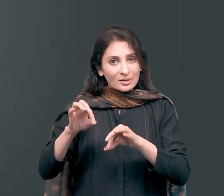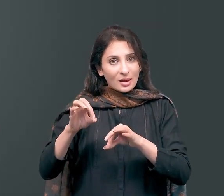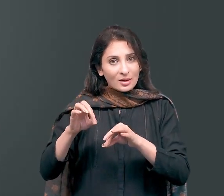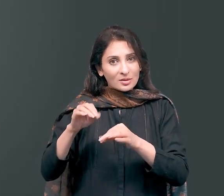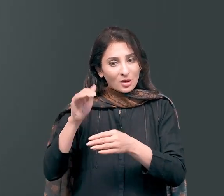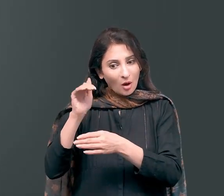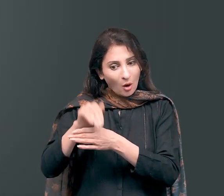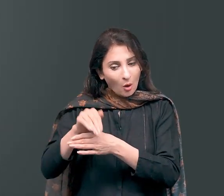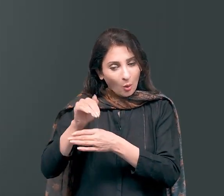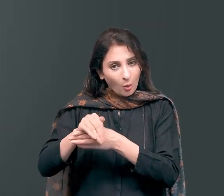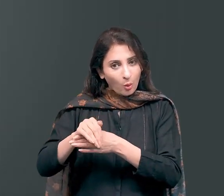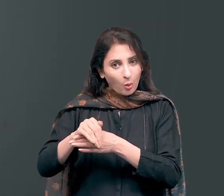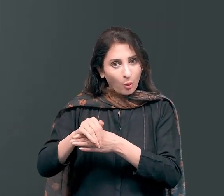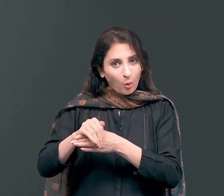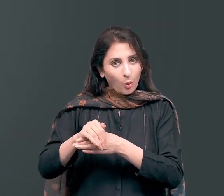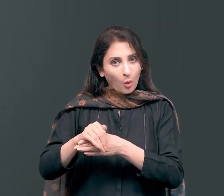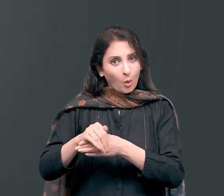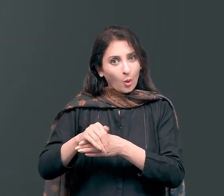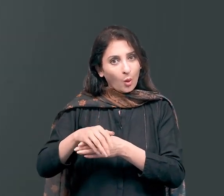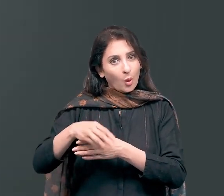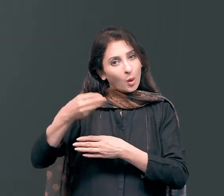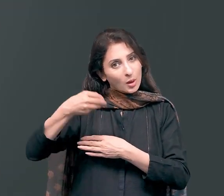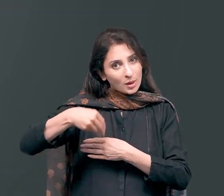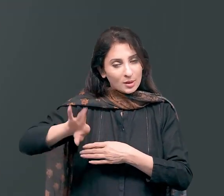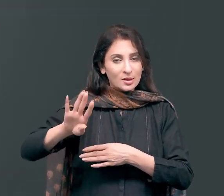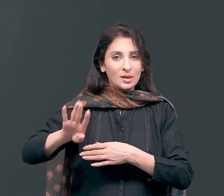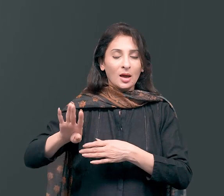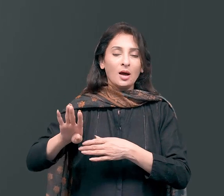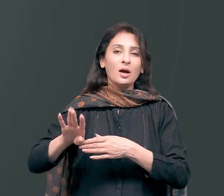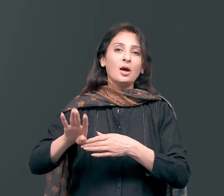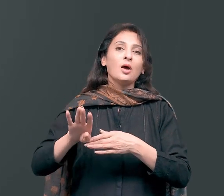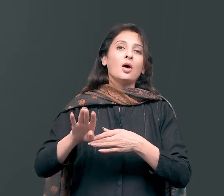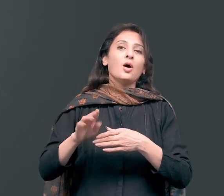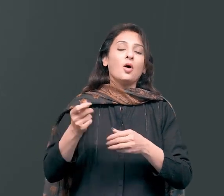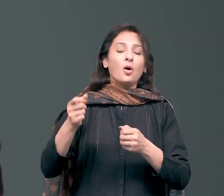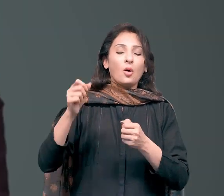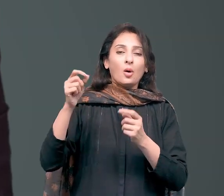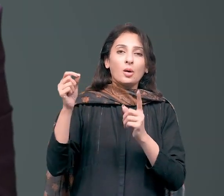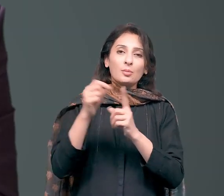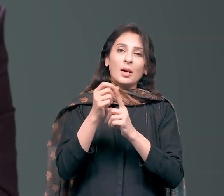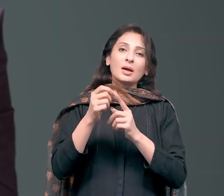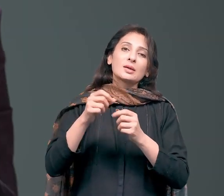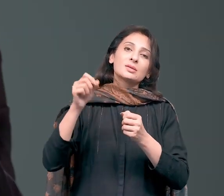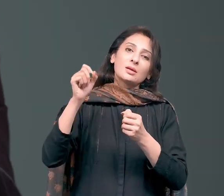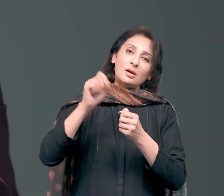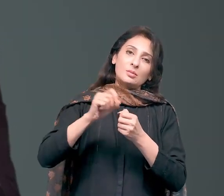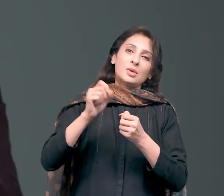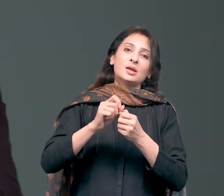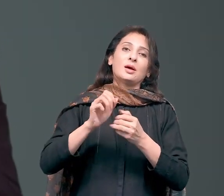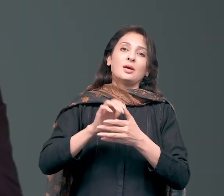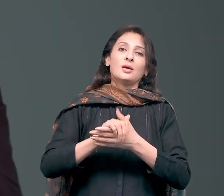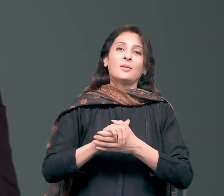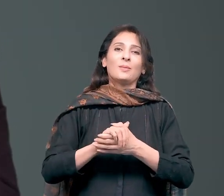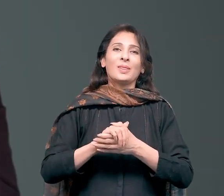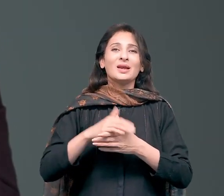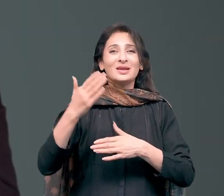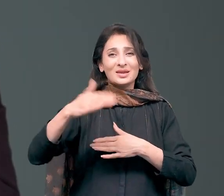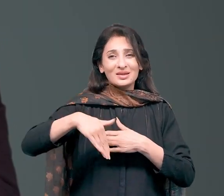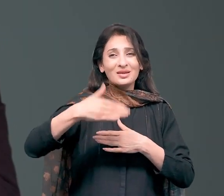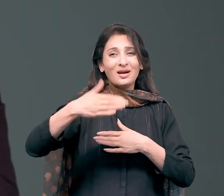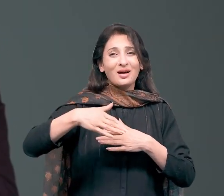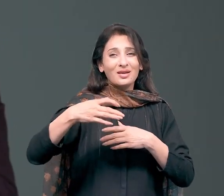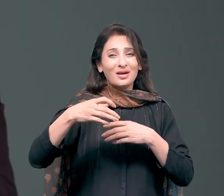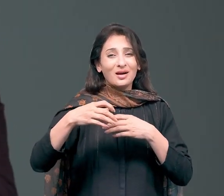کے حق میں ووٹ دیا۔ تو گویا پاکستان ایک جمہوری طریقے سے بنا، مگر حالات اتنے خراب